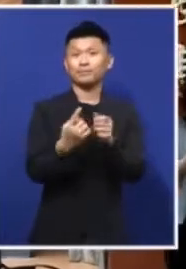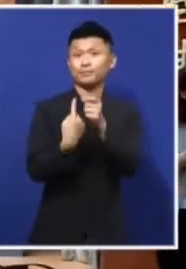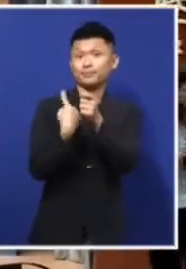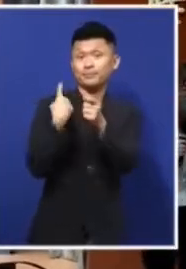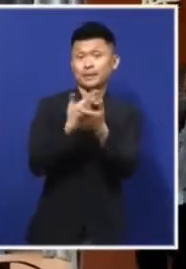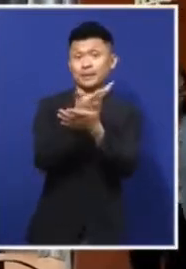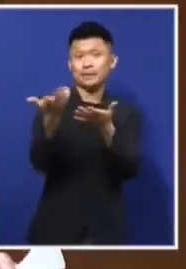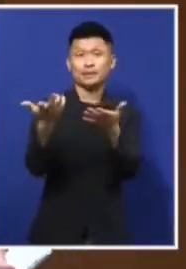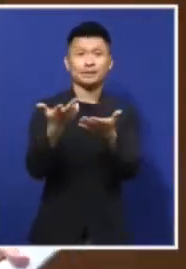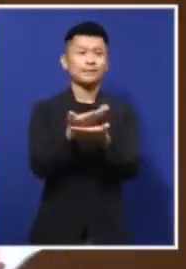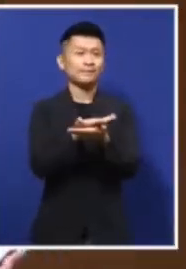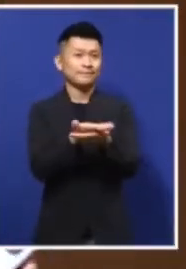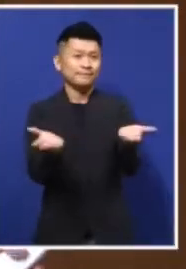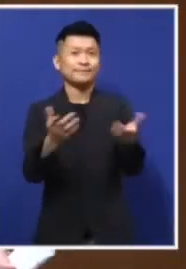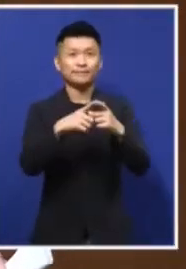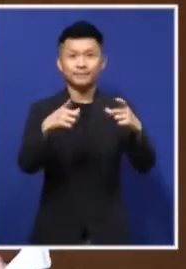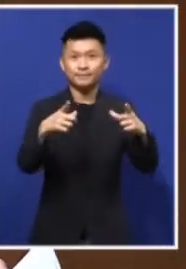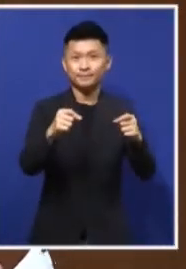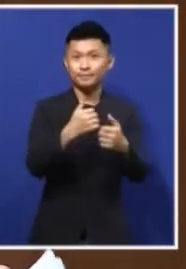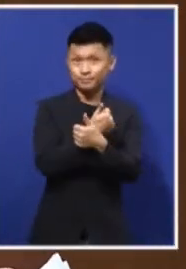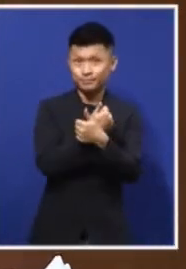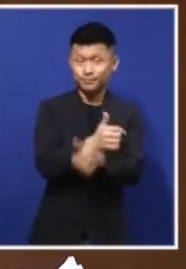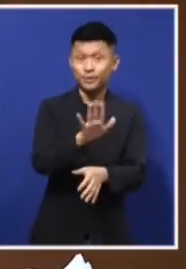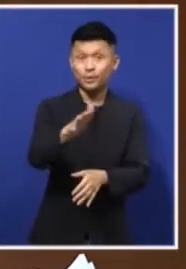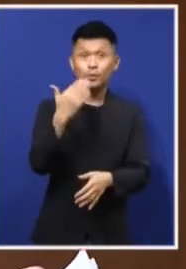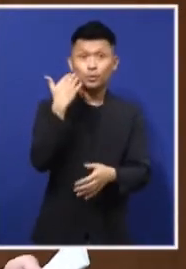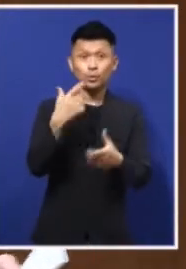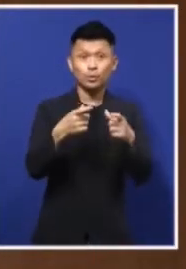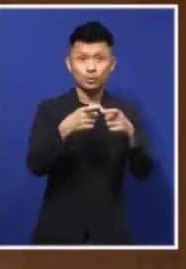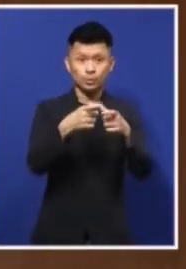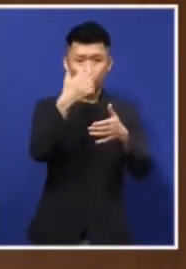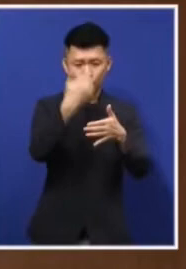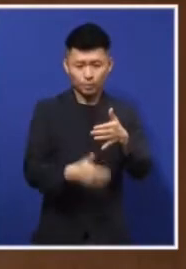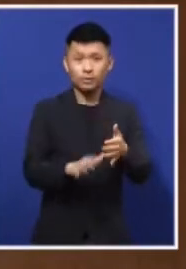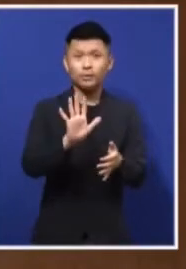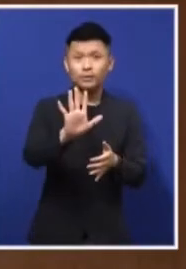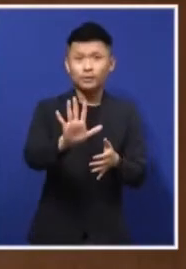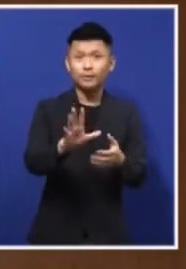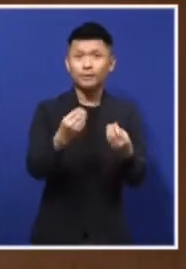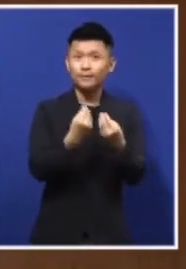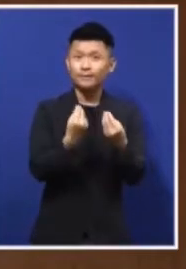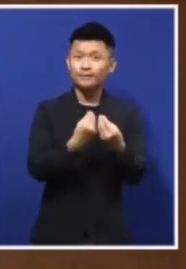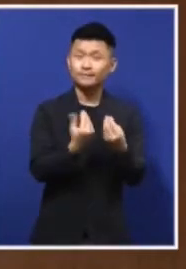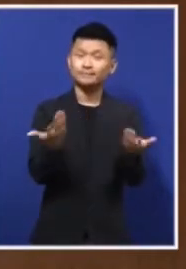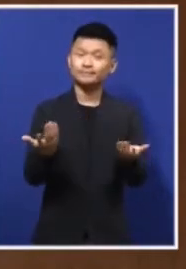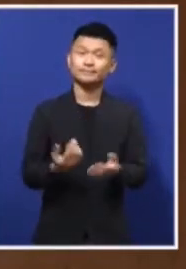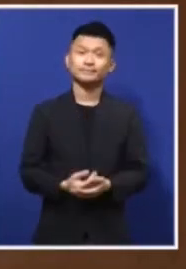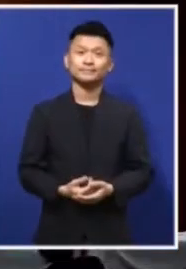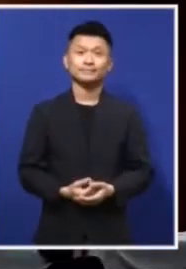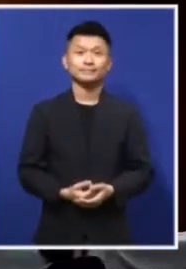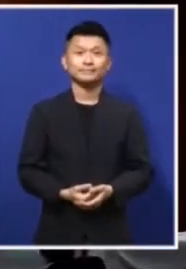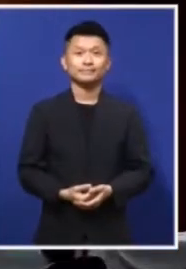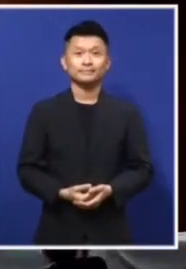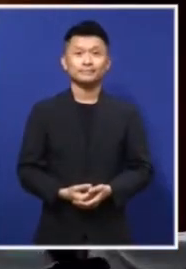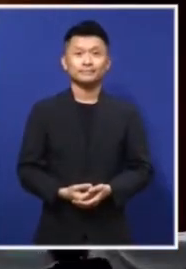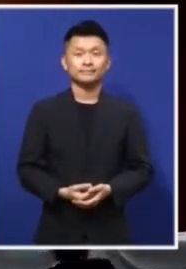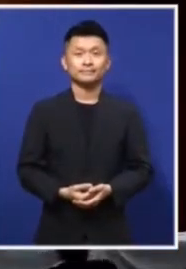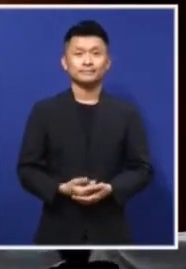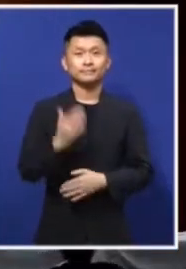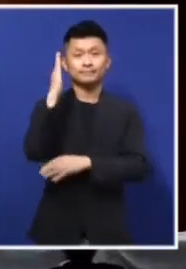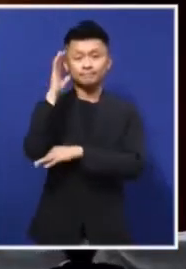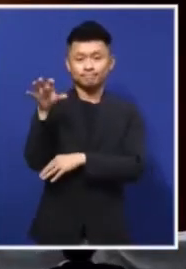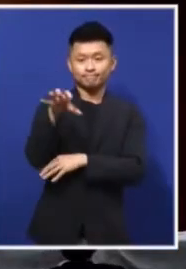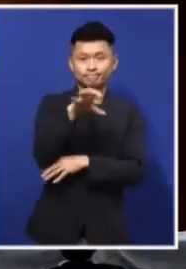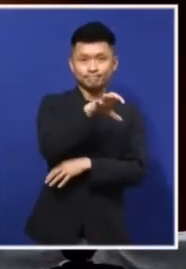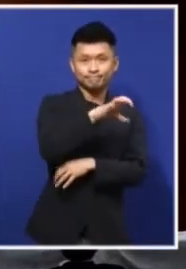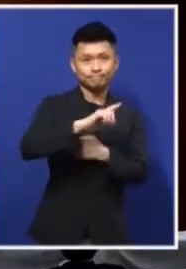有经验，要不要来跟我们分享一下？如果真的有余券的话，你们大概会是怎么样来处理？这样好吗？因为可能各部会的处理方式